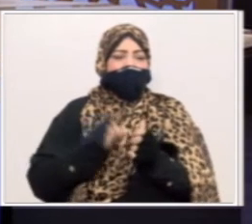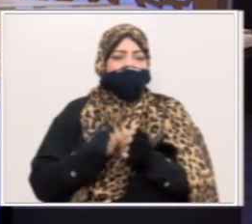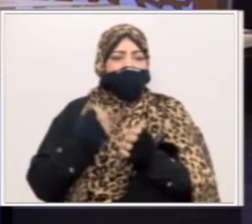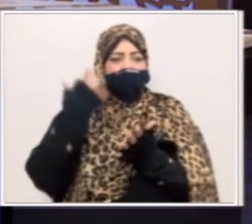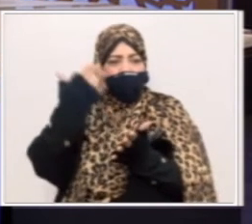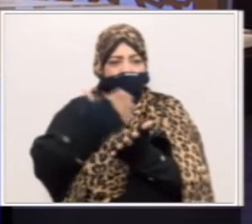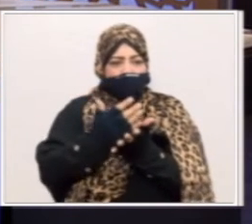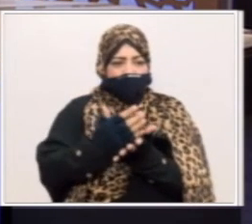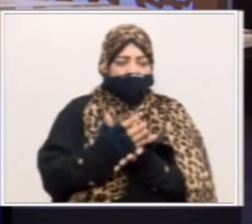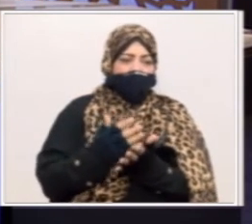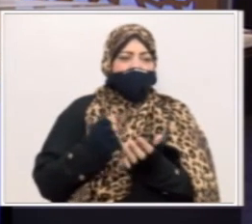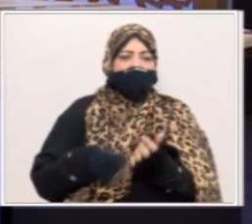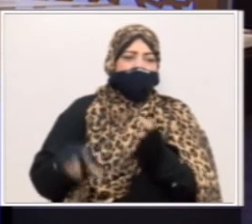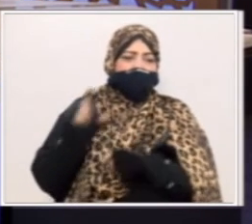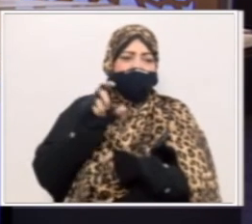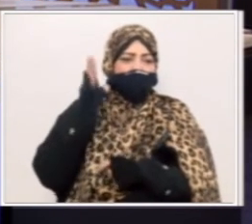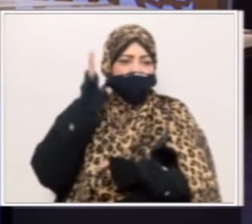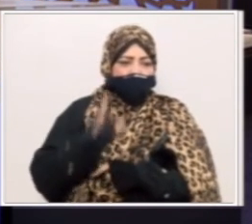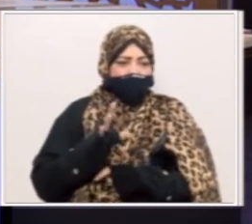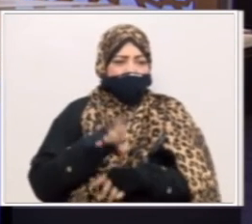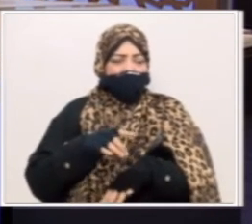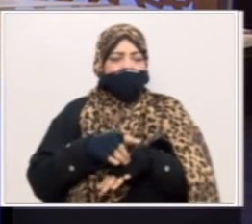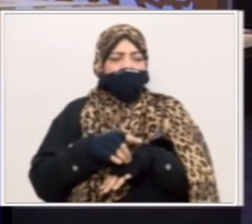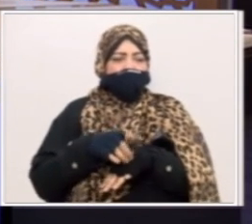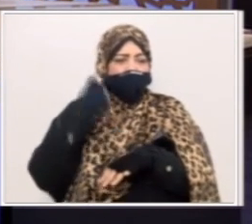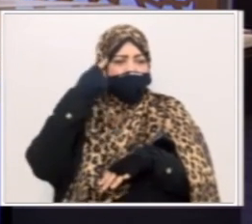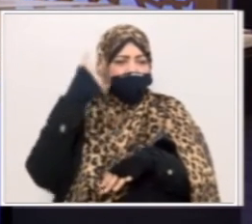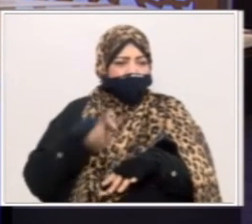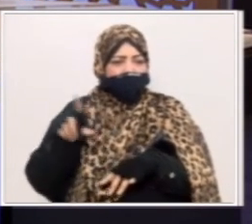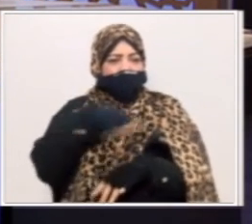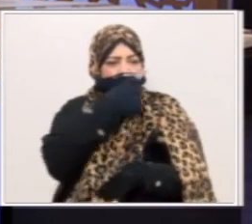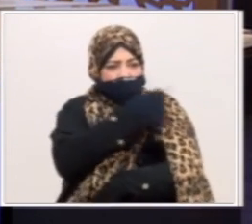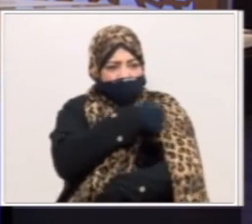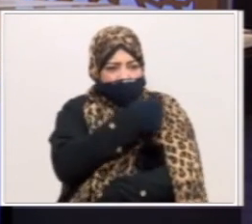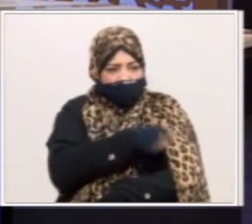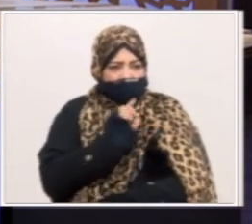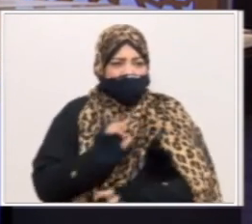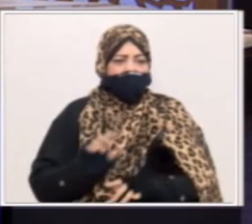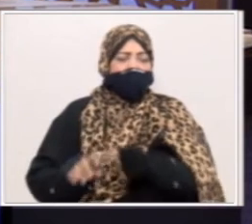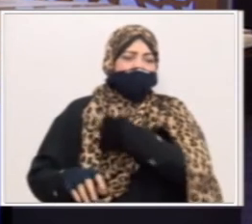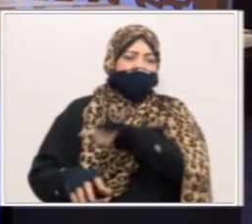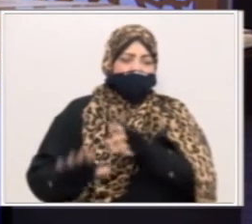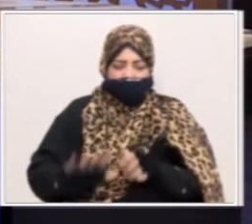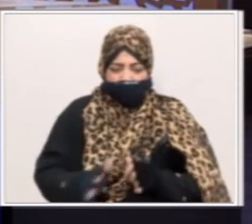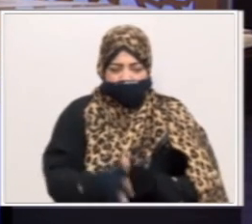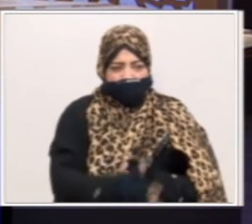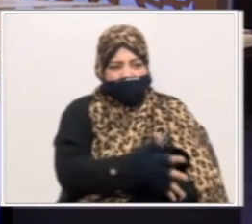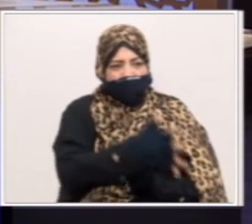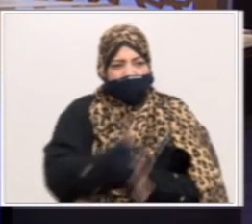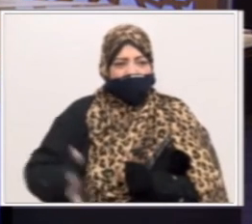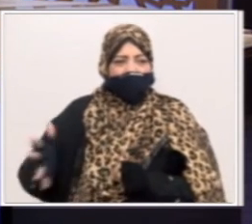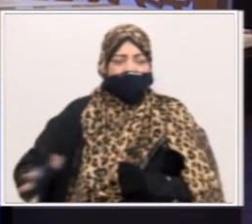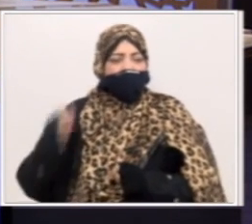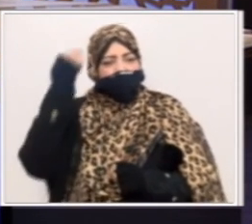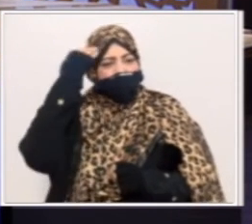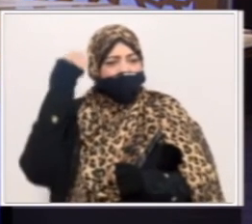أخطأ، وبين فيها حقوق الأطفال، وبين فيها حقوق المرأة، واستوصى بهن بها خيرا،